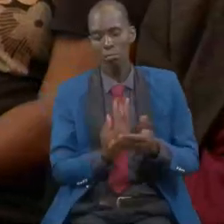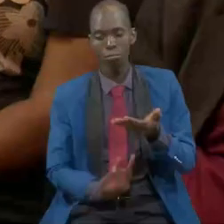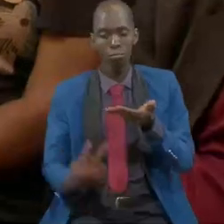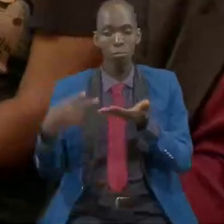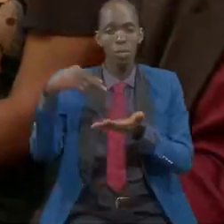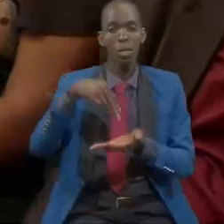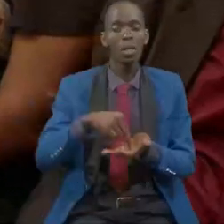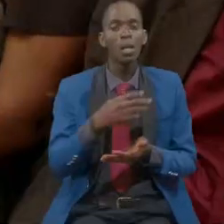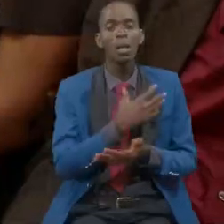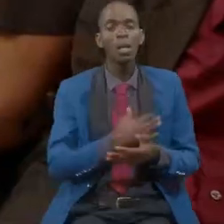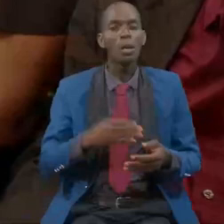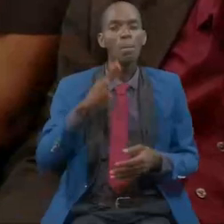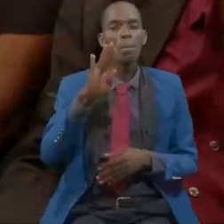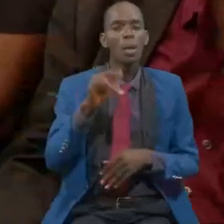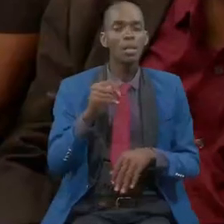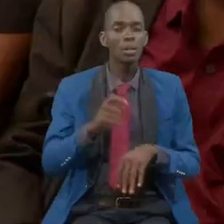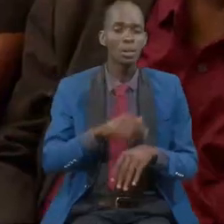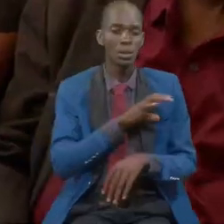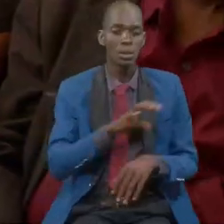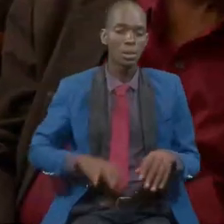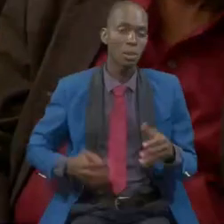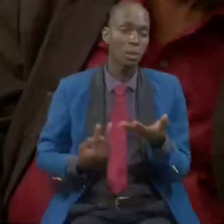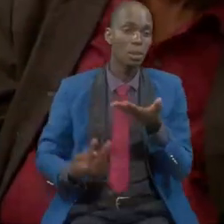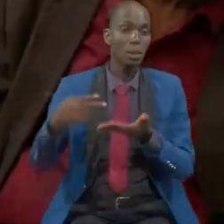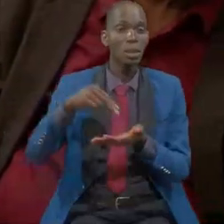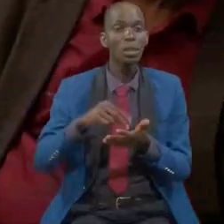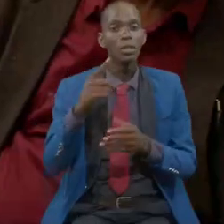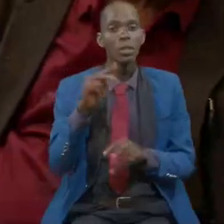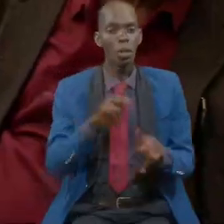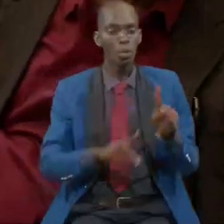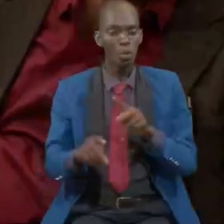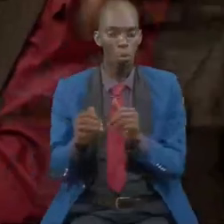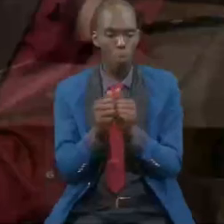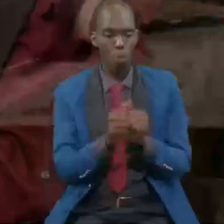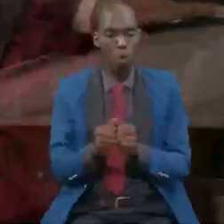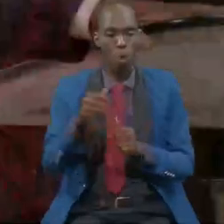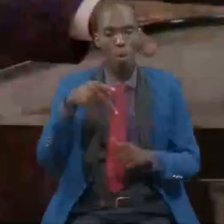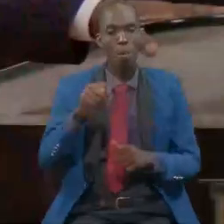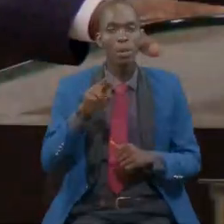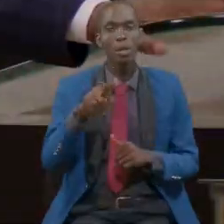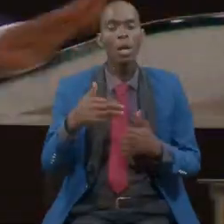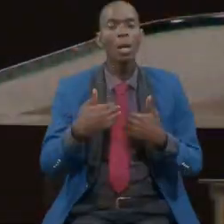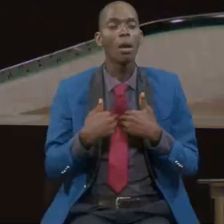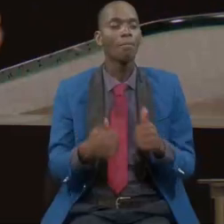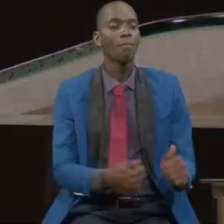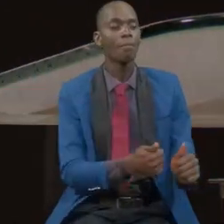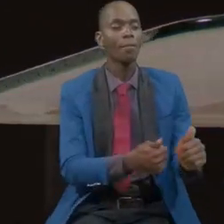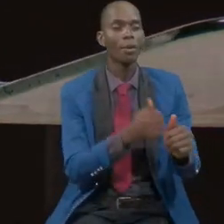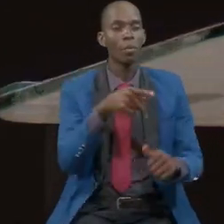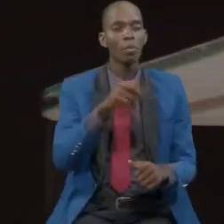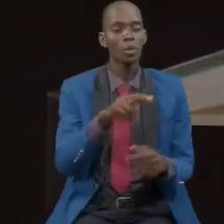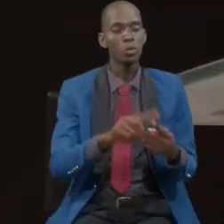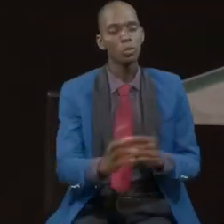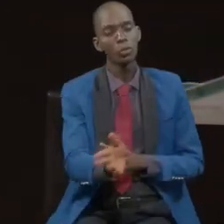ressuscité. Et lorsqu'il est ressuscité, les gens avec Pierre sont allés à la